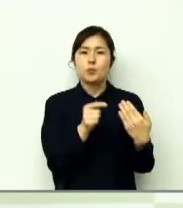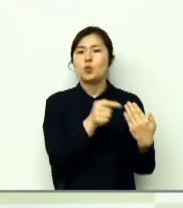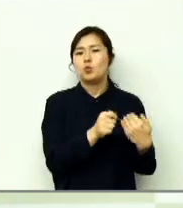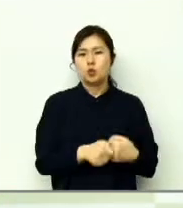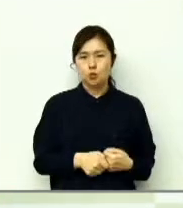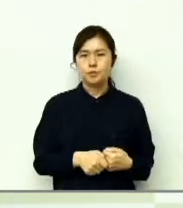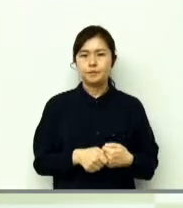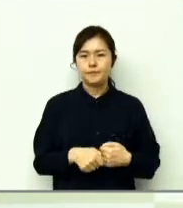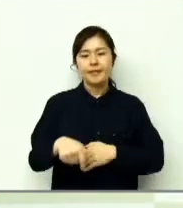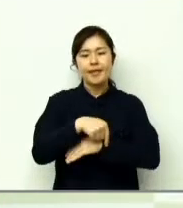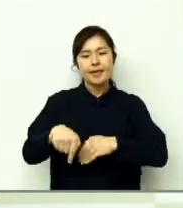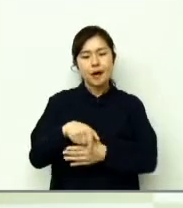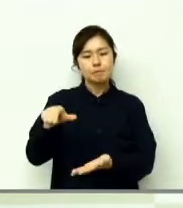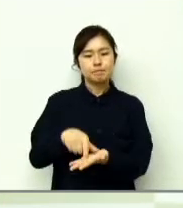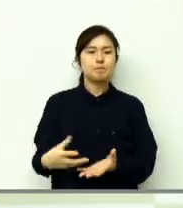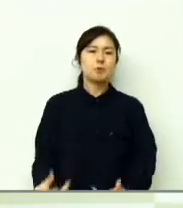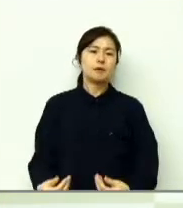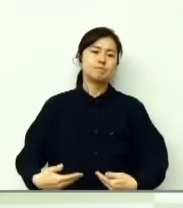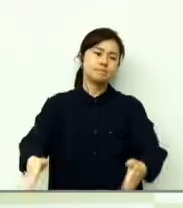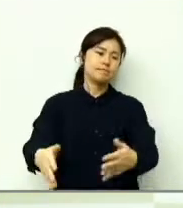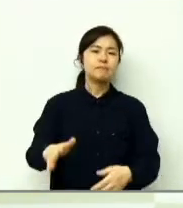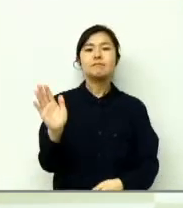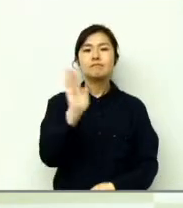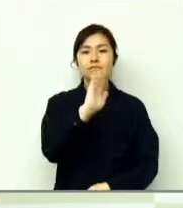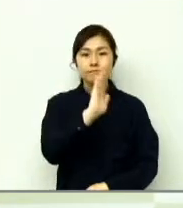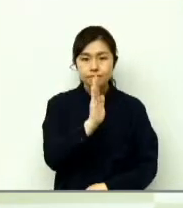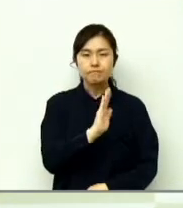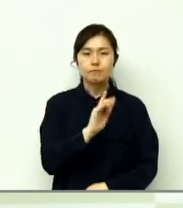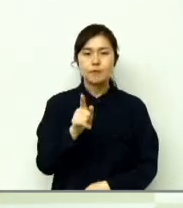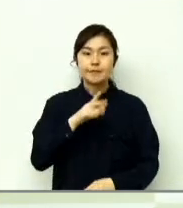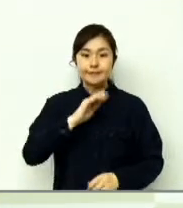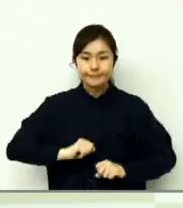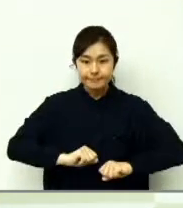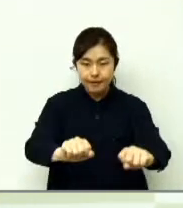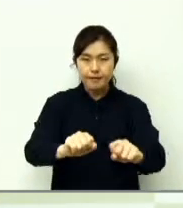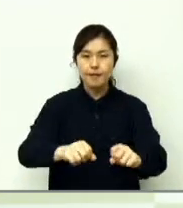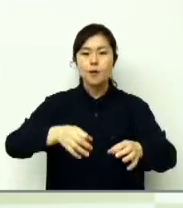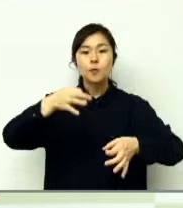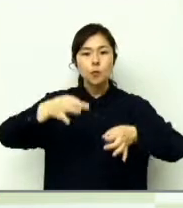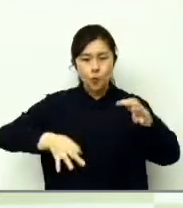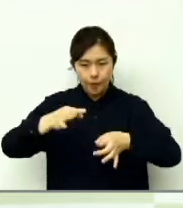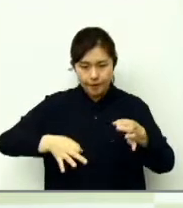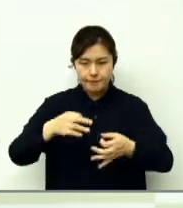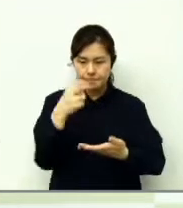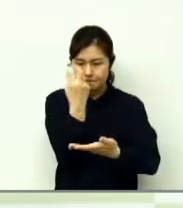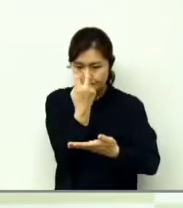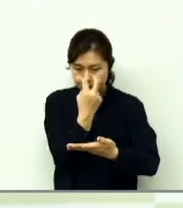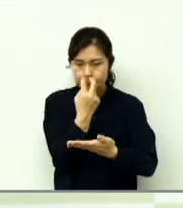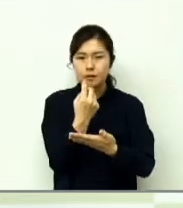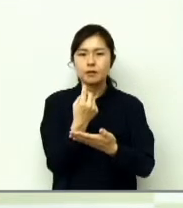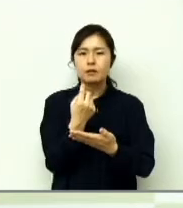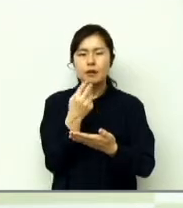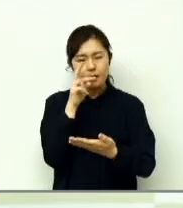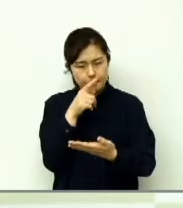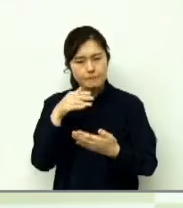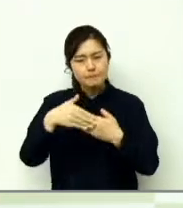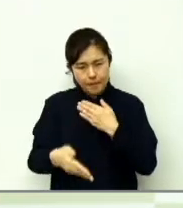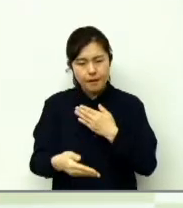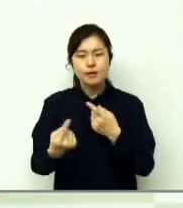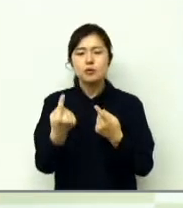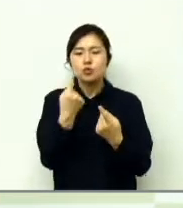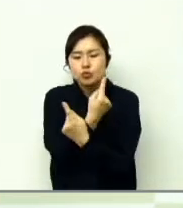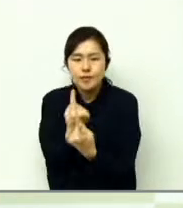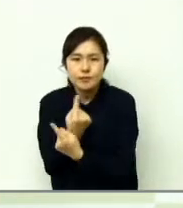ではなくて、計画を実施をし、それをまた評価をしてもらい、そしてそれを、まあ、修正をしながら取り組んでいくという、